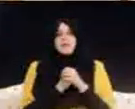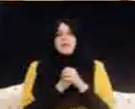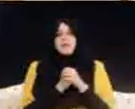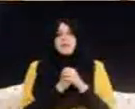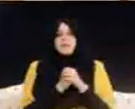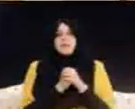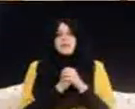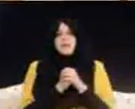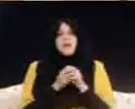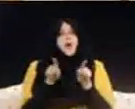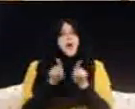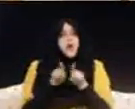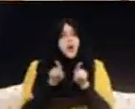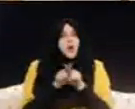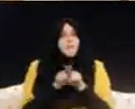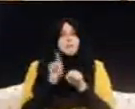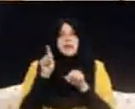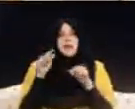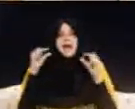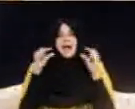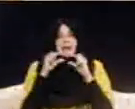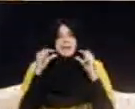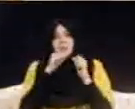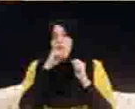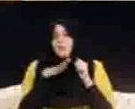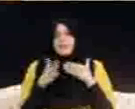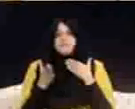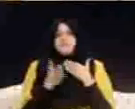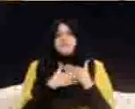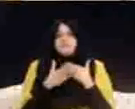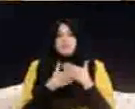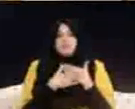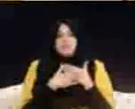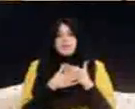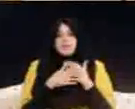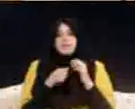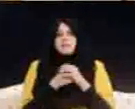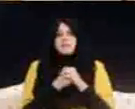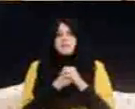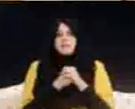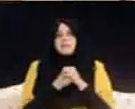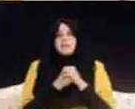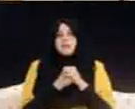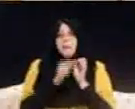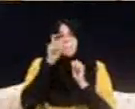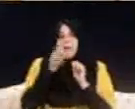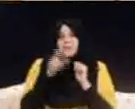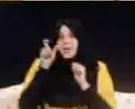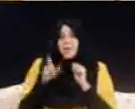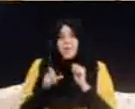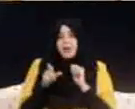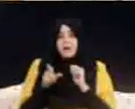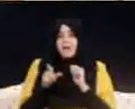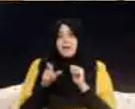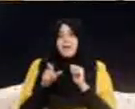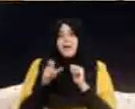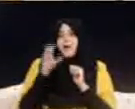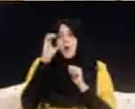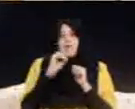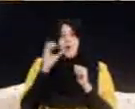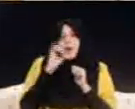الحول. وكأن هذا الحديث النبوي يرشد القائمين على أموال اليتامى،